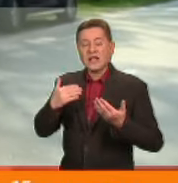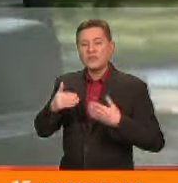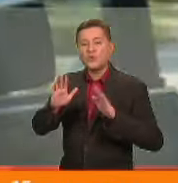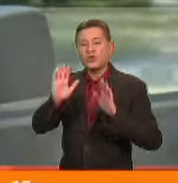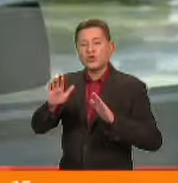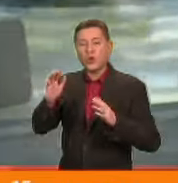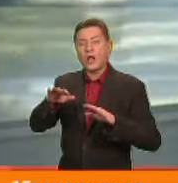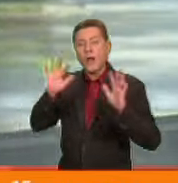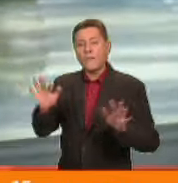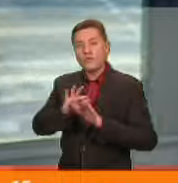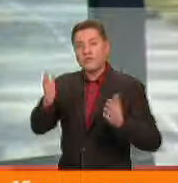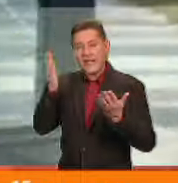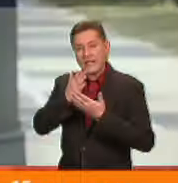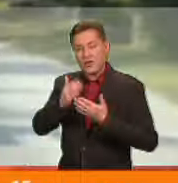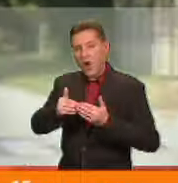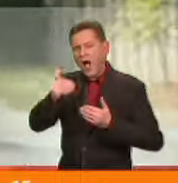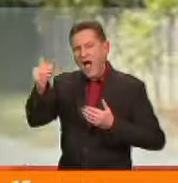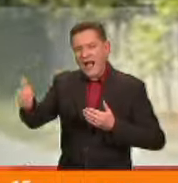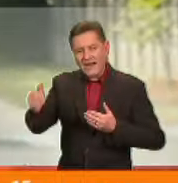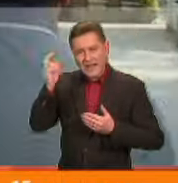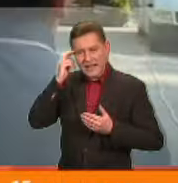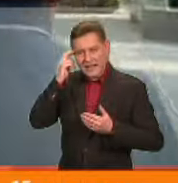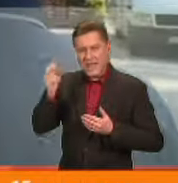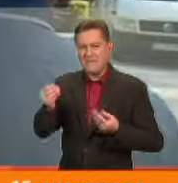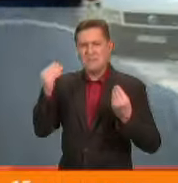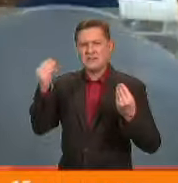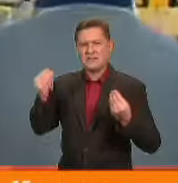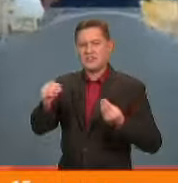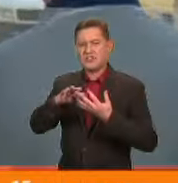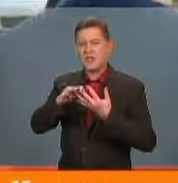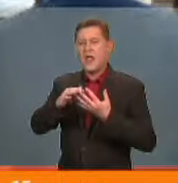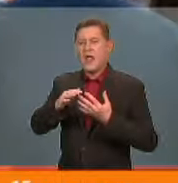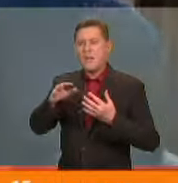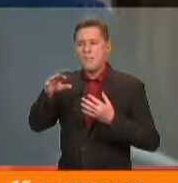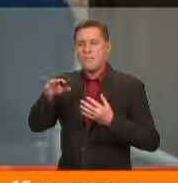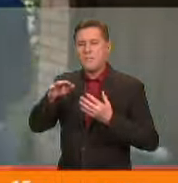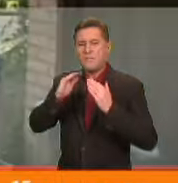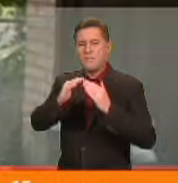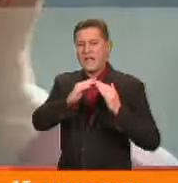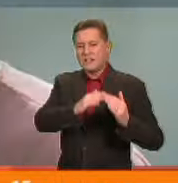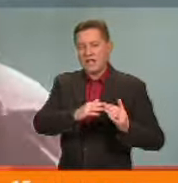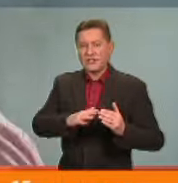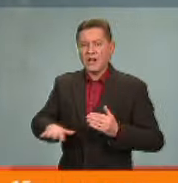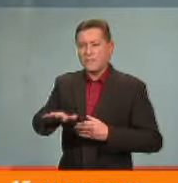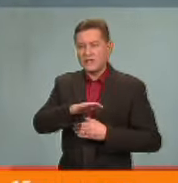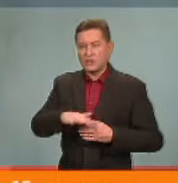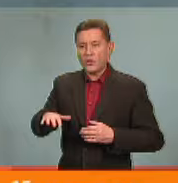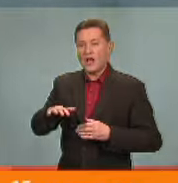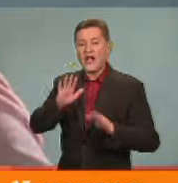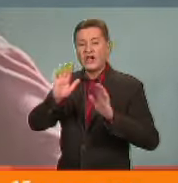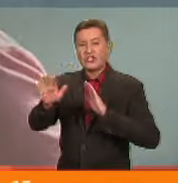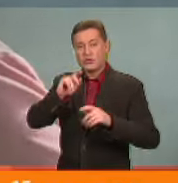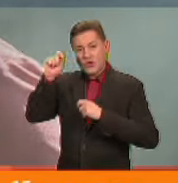кино. Окраина Киева, престижный коттеджный поселок. Именно здесь один из самых известных украинских режиссеров, Игорь Забара,